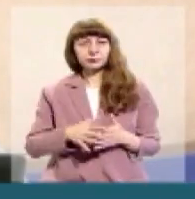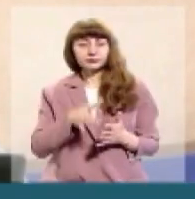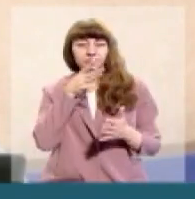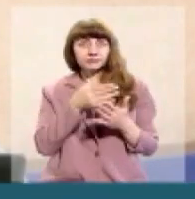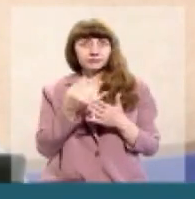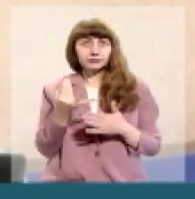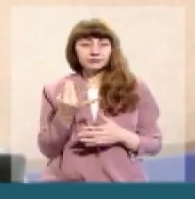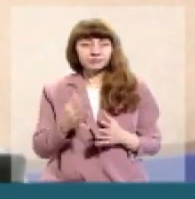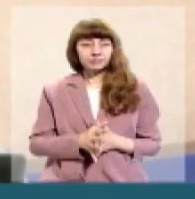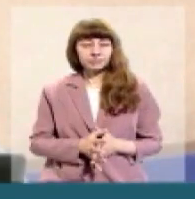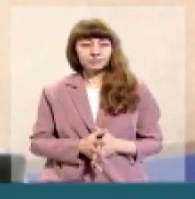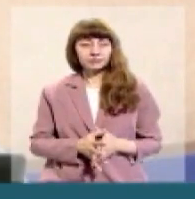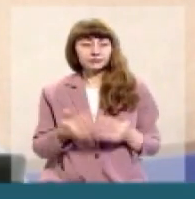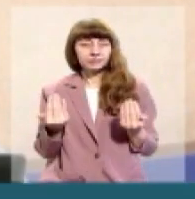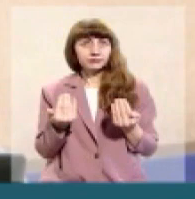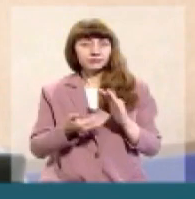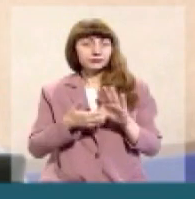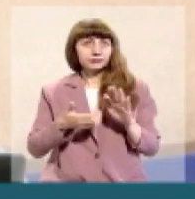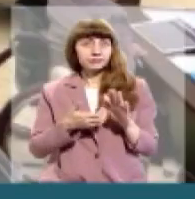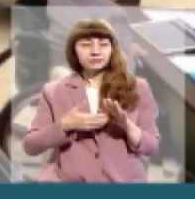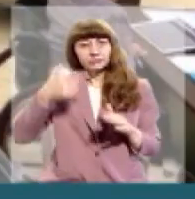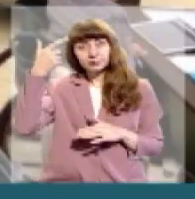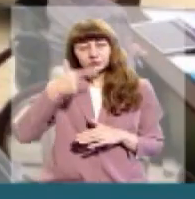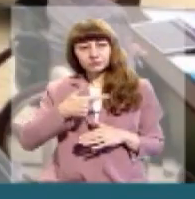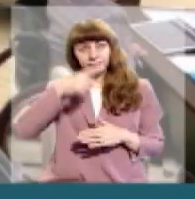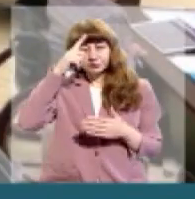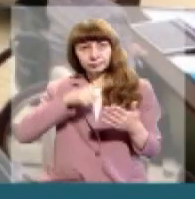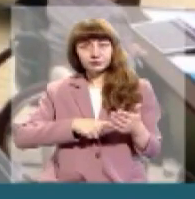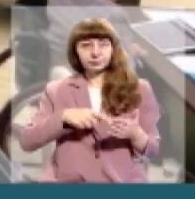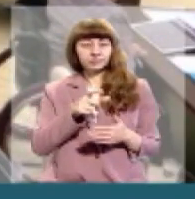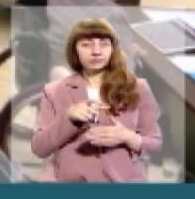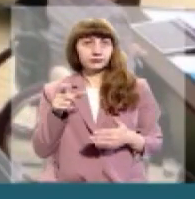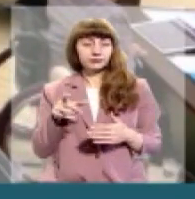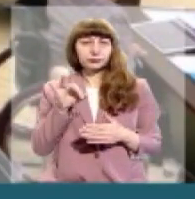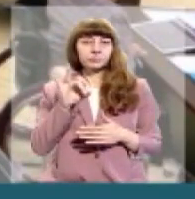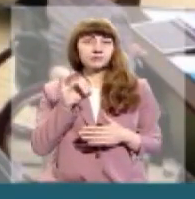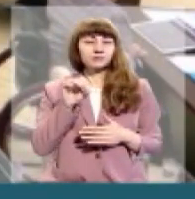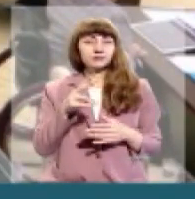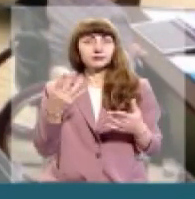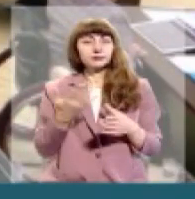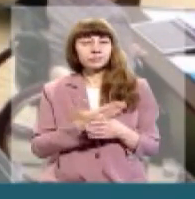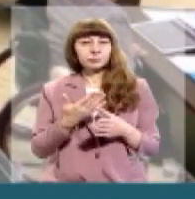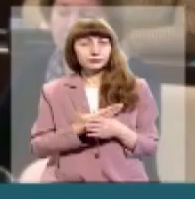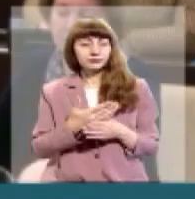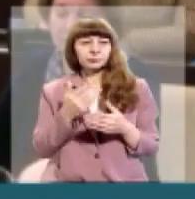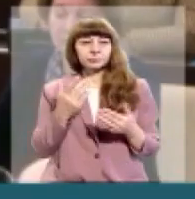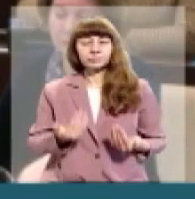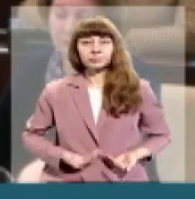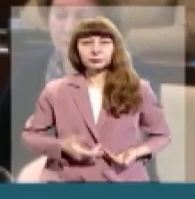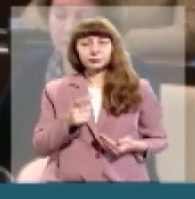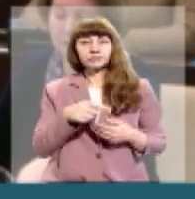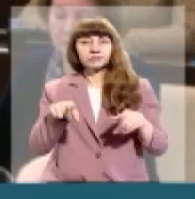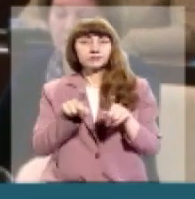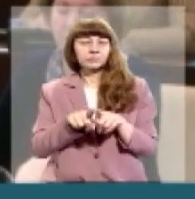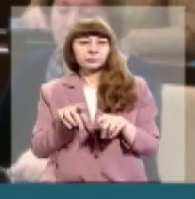өз мүдделеріне пайдаланып отыр. Қазір осындай сырт күштерден азамат тарды арашала балуға көмек көрсететін сауатты теологтар мен имамдар